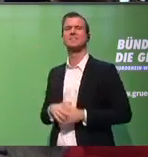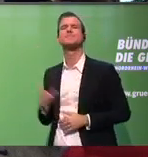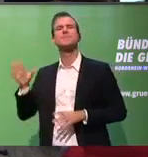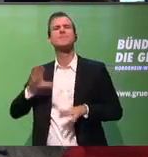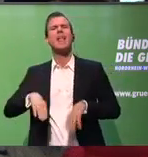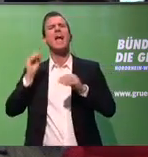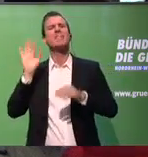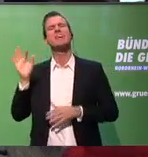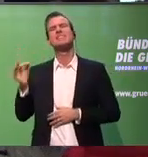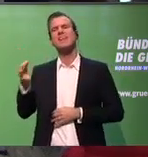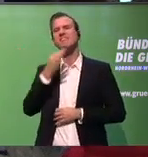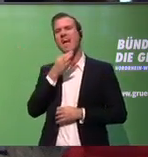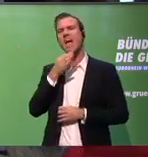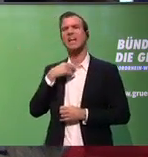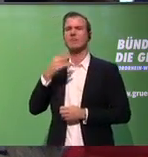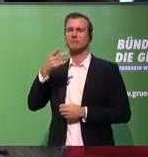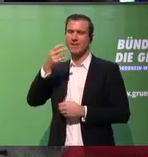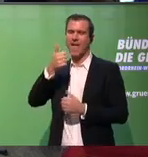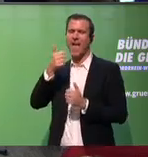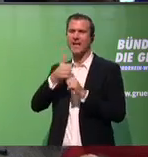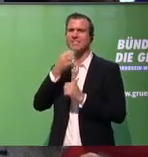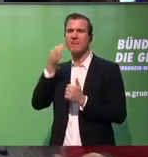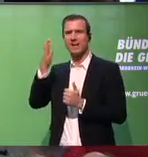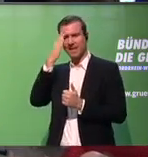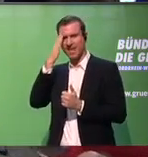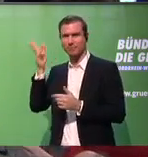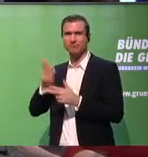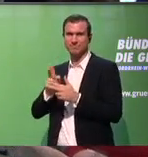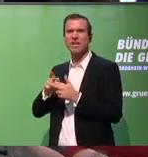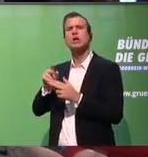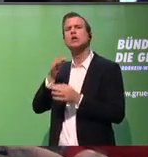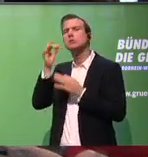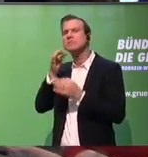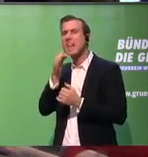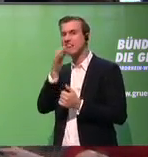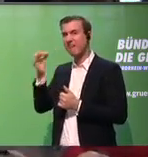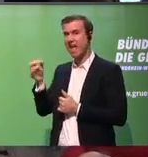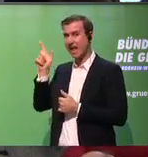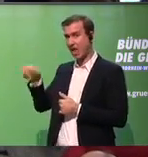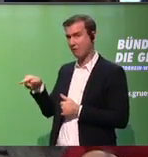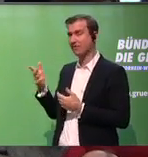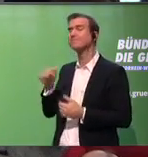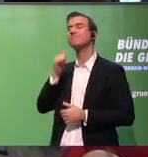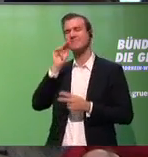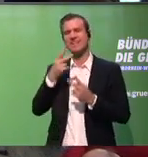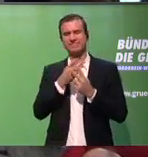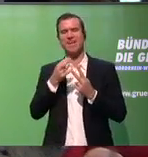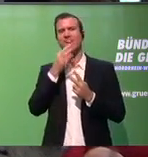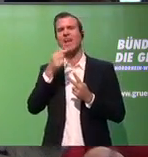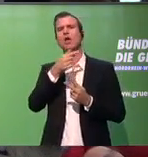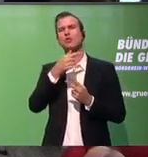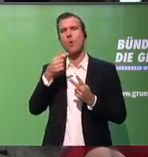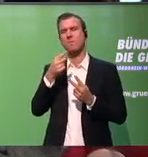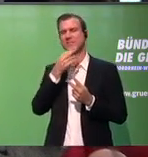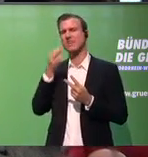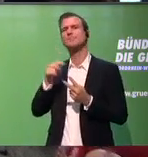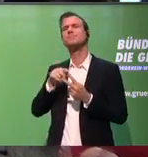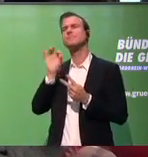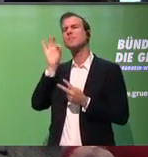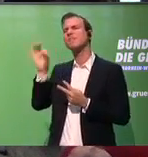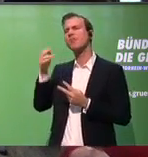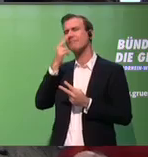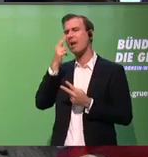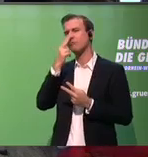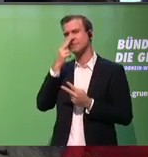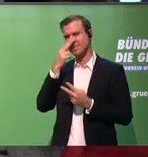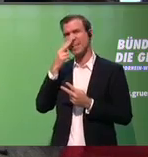Eingangsfrage bekannt, muss ich nicht wiederholen. An dich spezielle Fragen, Mareike? Ja, auch wieder zwei von Thomas. Wie wichtig ist für das